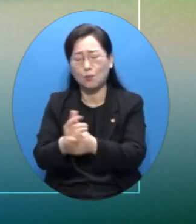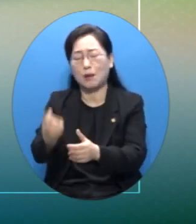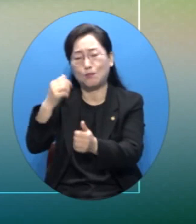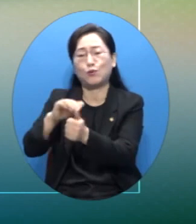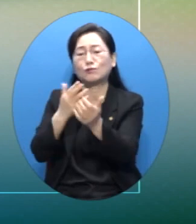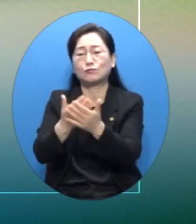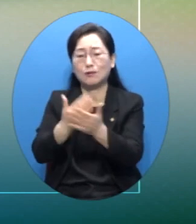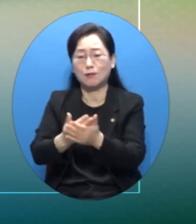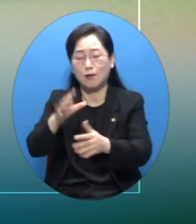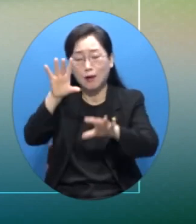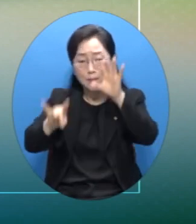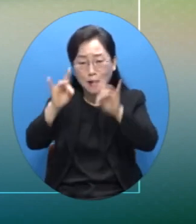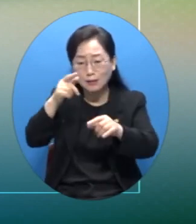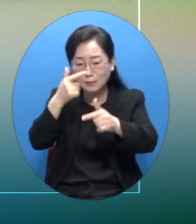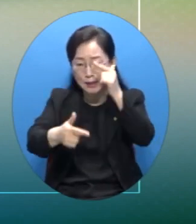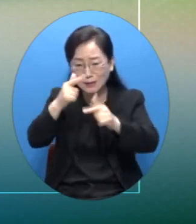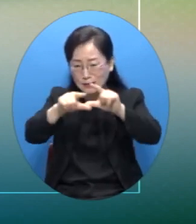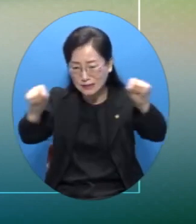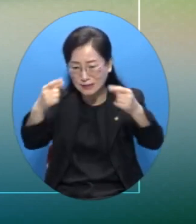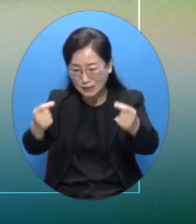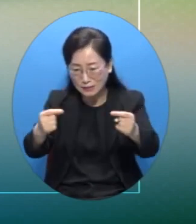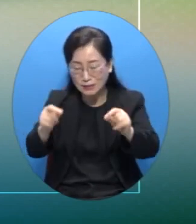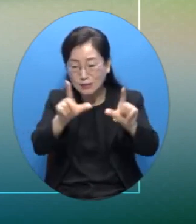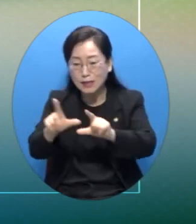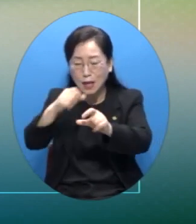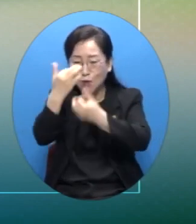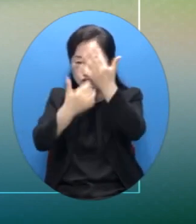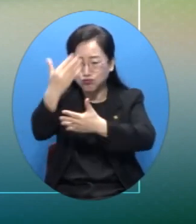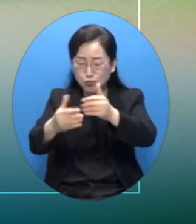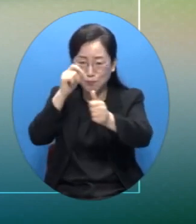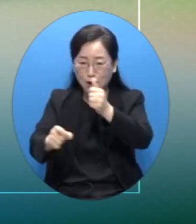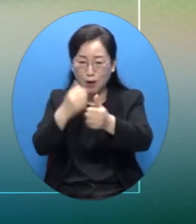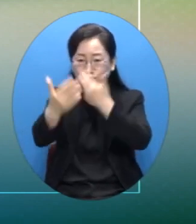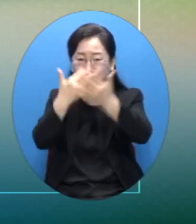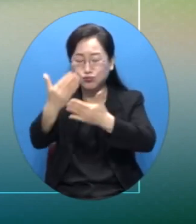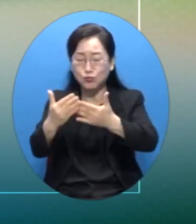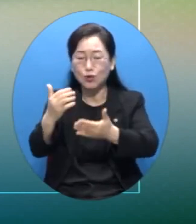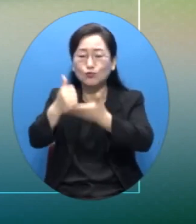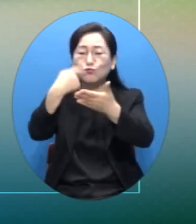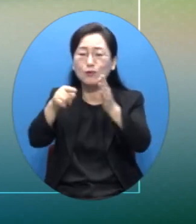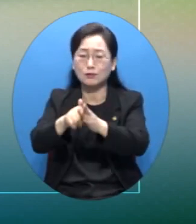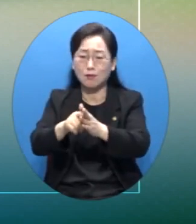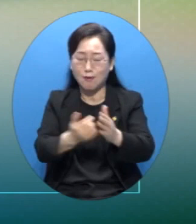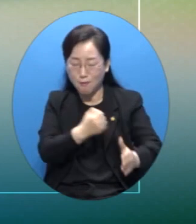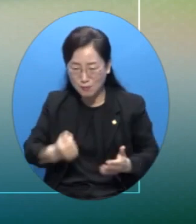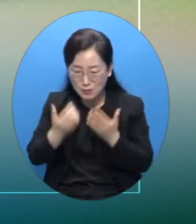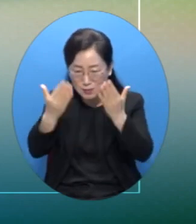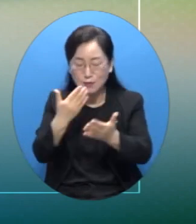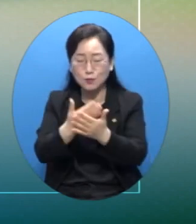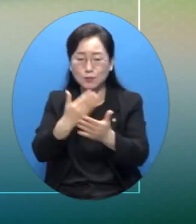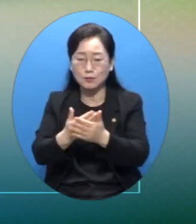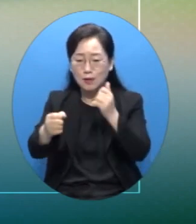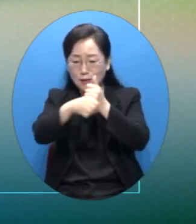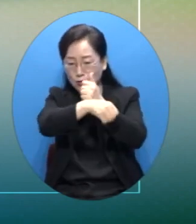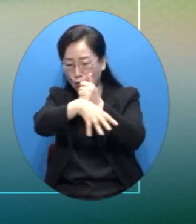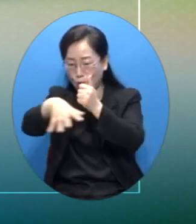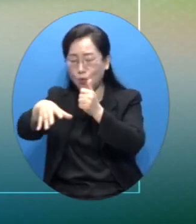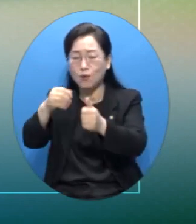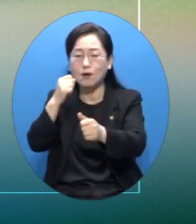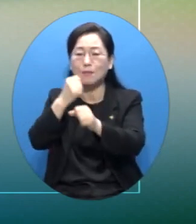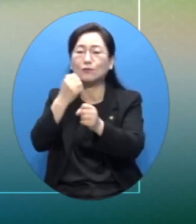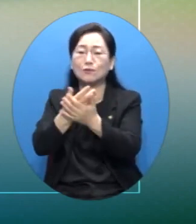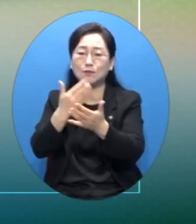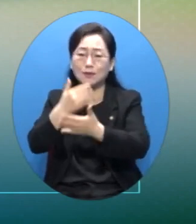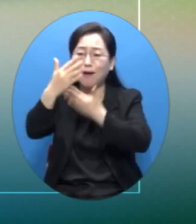막대기 같은 제 삶에 불을 붙이사 주님을 위해 온전히 소멸하게 하소서. 저를 주의 원료 삼으소서. 하나님의 불꽃